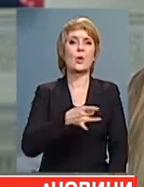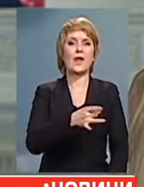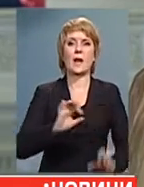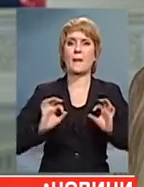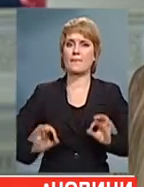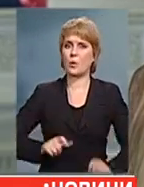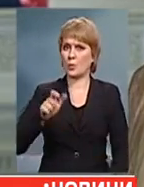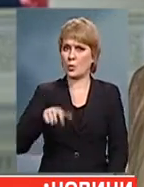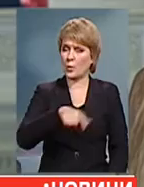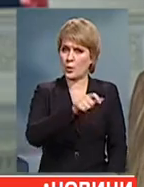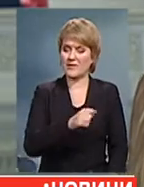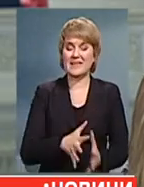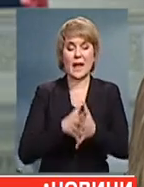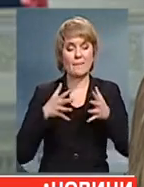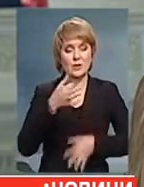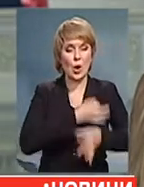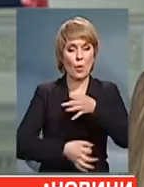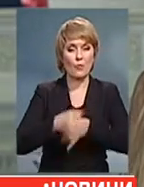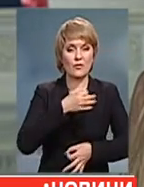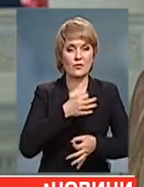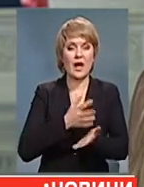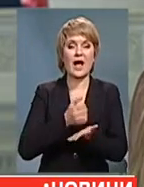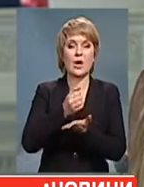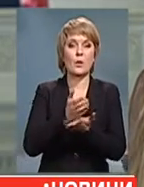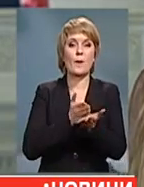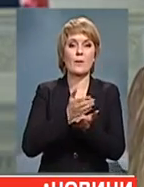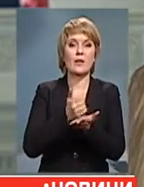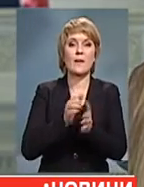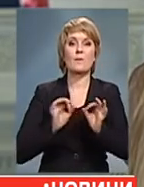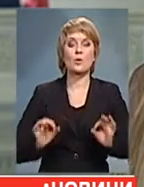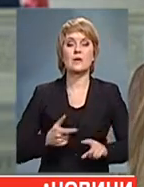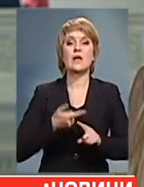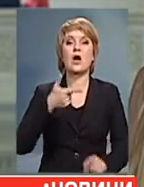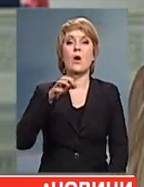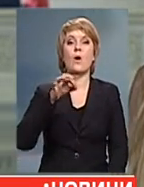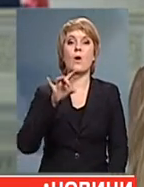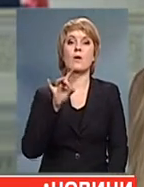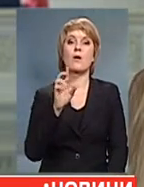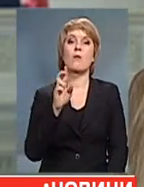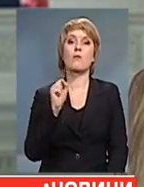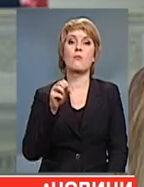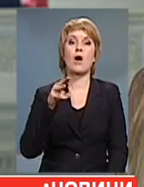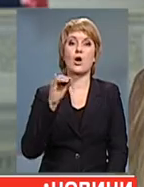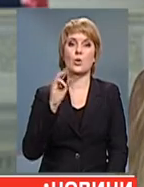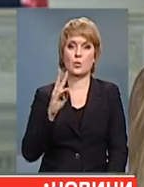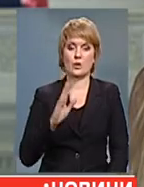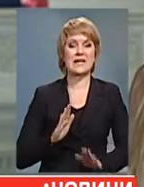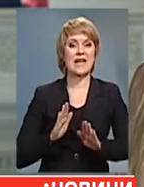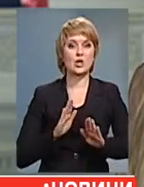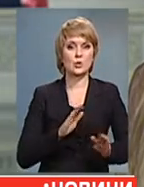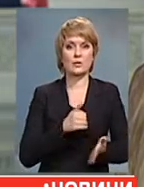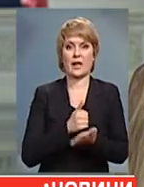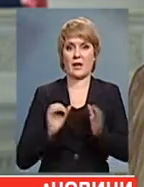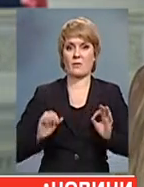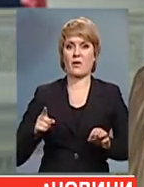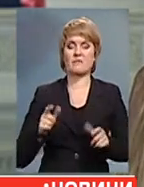Найбільше обговорювана кандидатура на пост генпрокурора зараз – це Сергій Горбатюк, заступник зараз генпрокурора. Його оцінюють